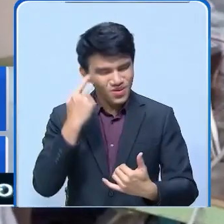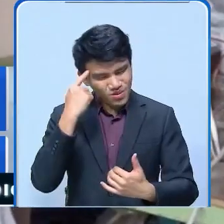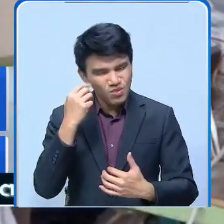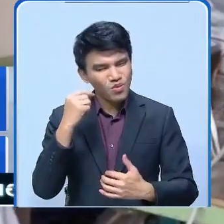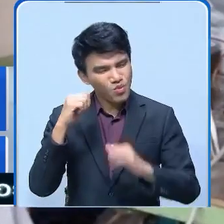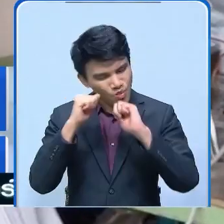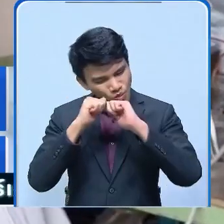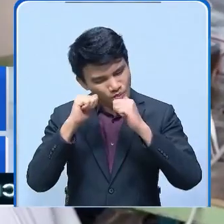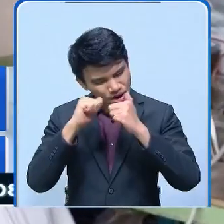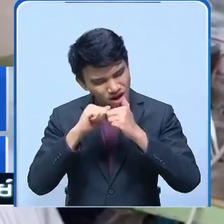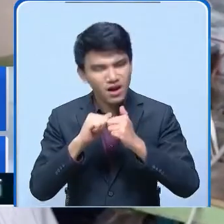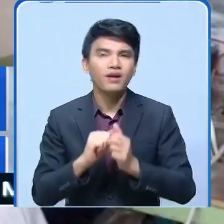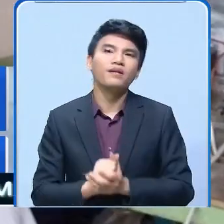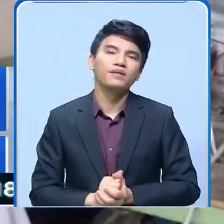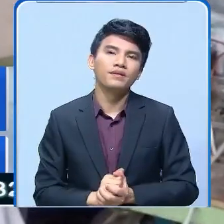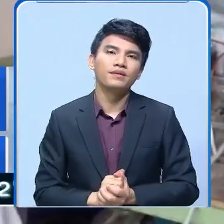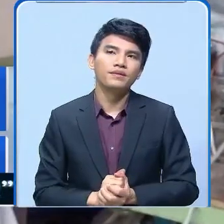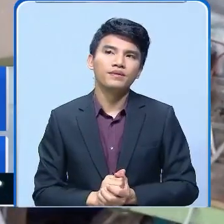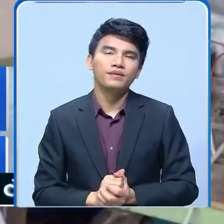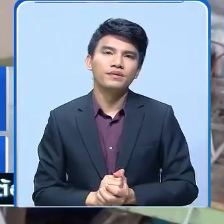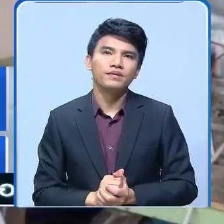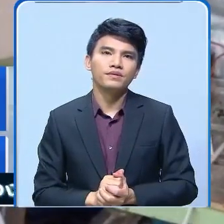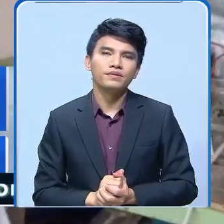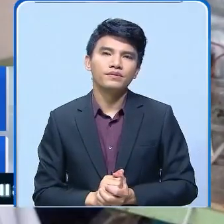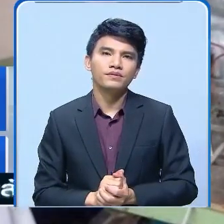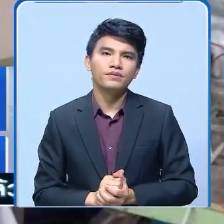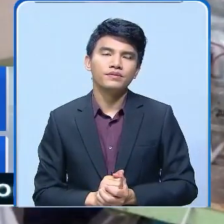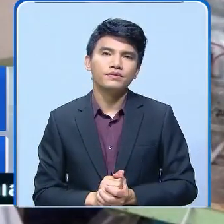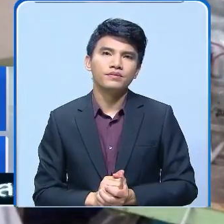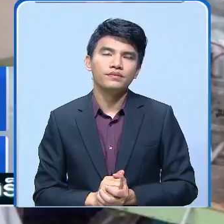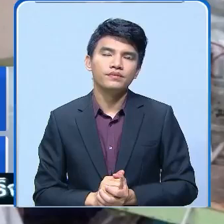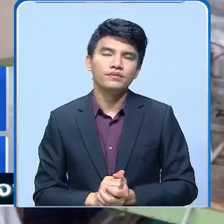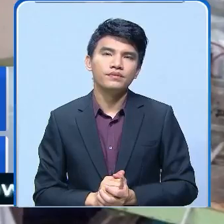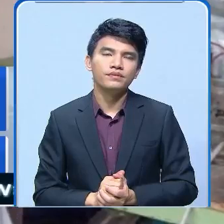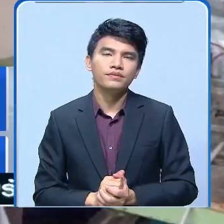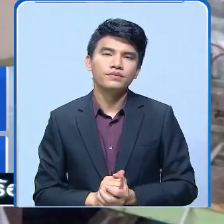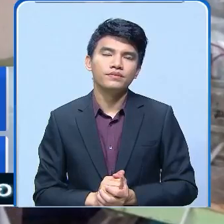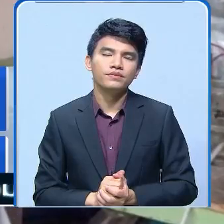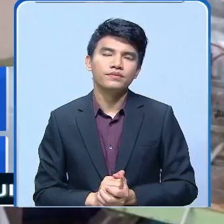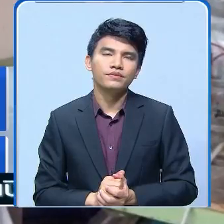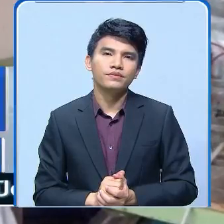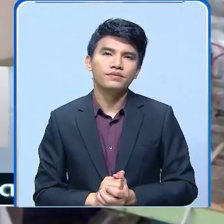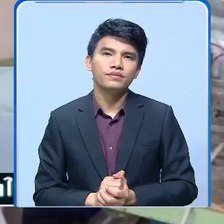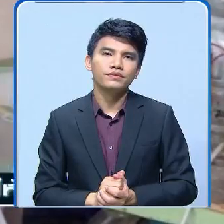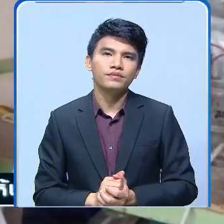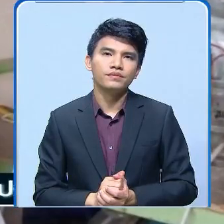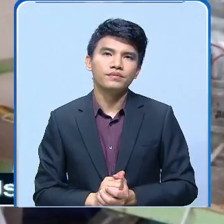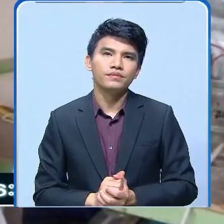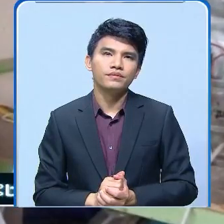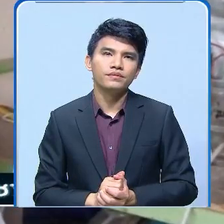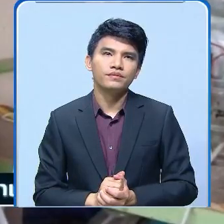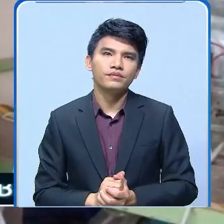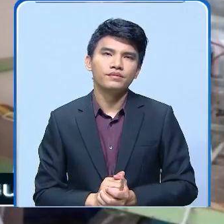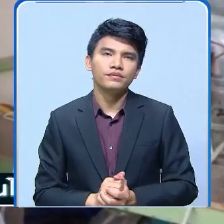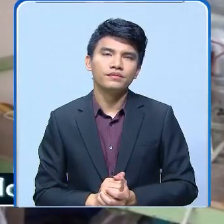ฝ่อๆแล้วพอเป็นเหมือนจะขึ้นดอกเห็ดแล้วแต่ยังไม่รุนแรงทีนี้ถ้าอย่างนี้นะ